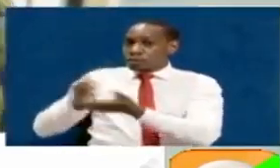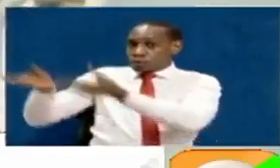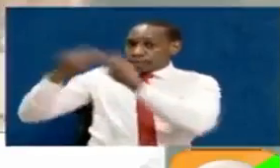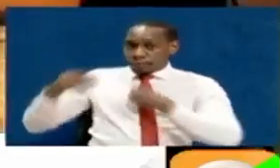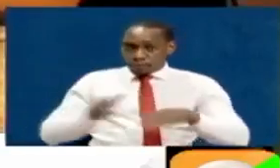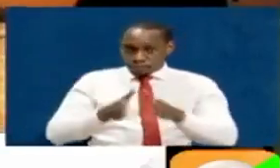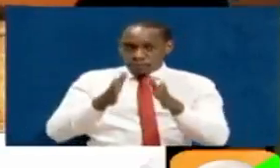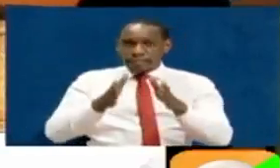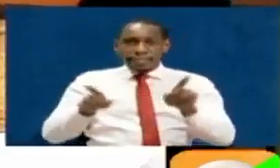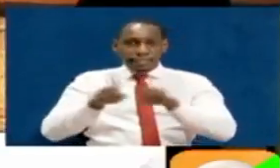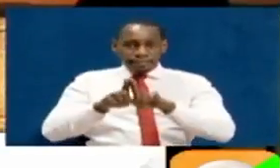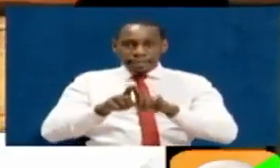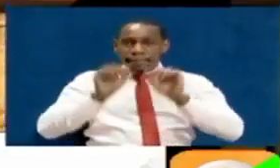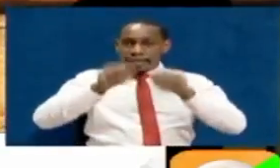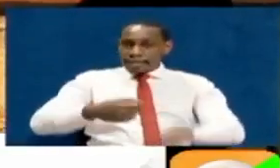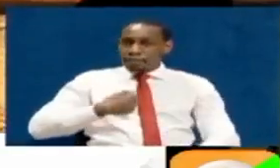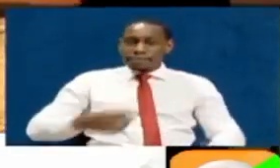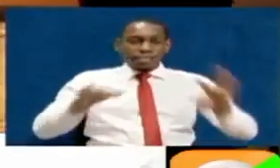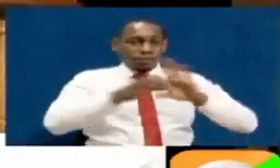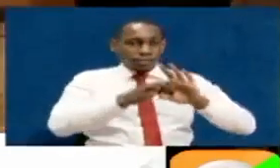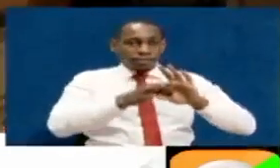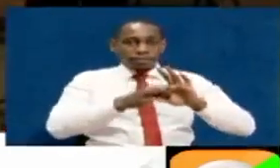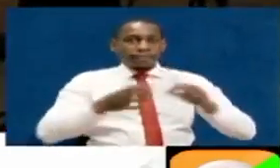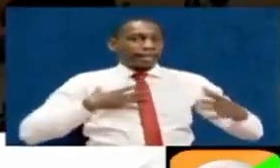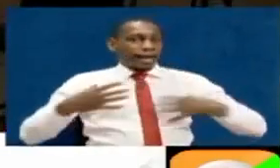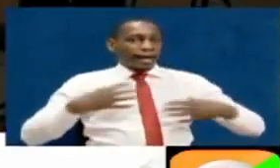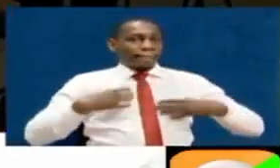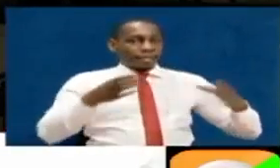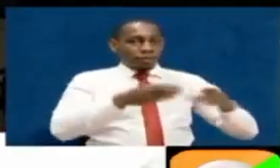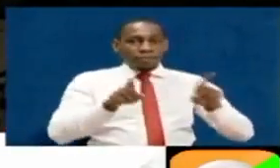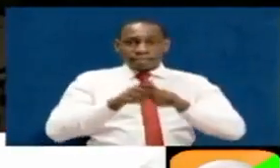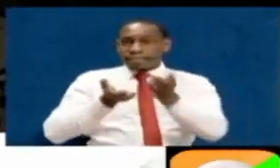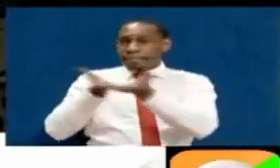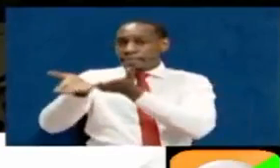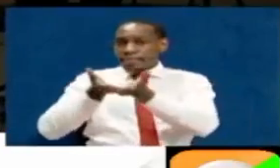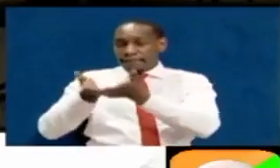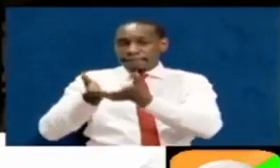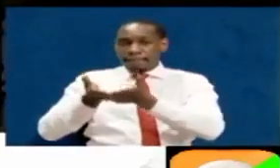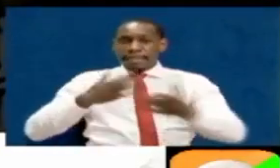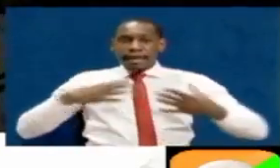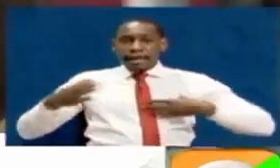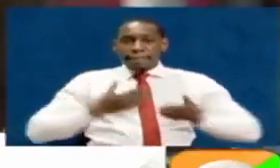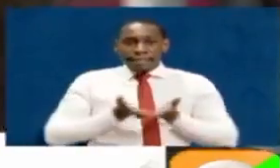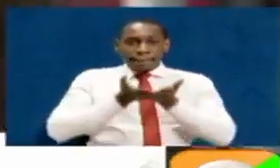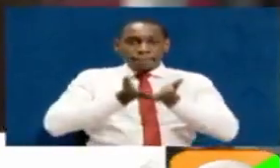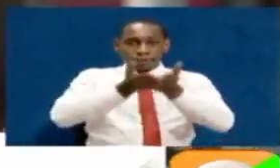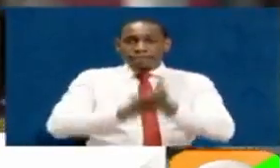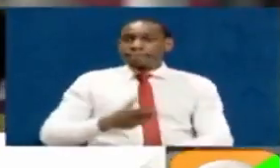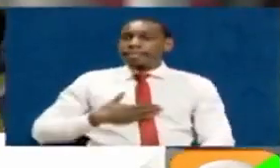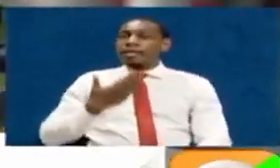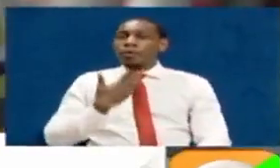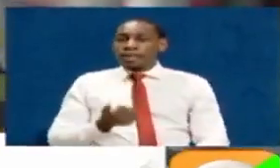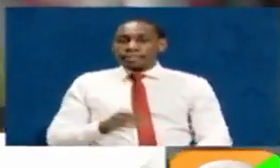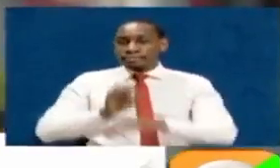hii nafasi na kuniwezesha kujiunga na wanajeshi, kutumika katika jeshi letu la wanamaji. Mimi nataka